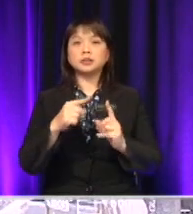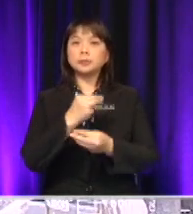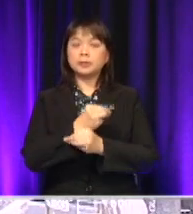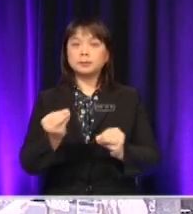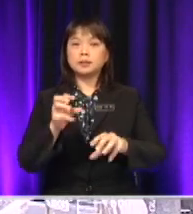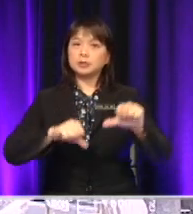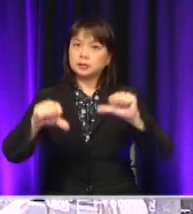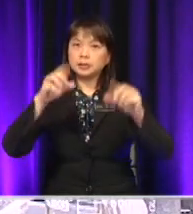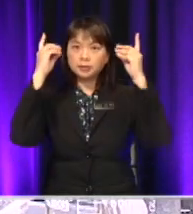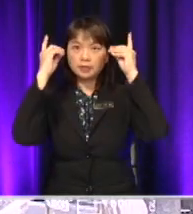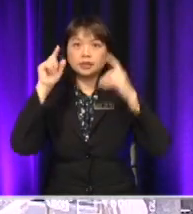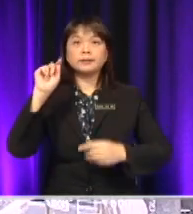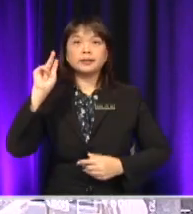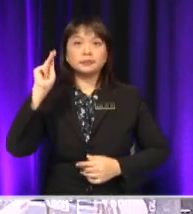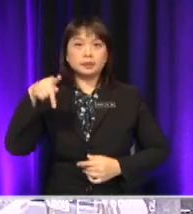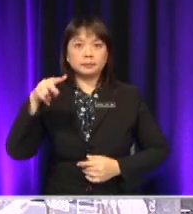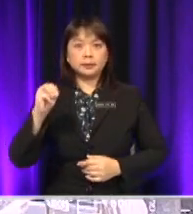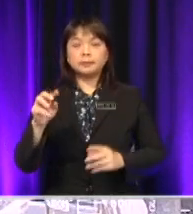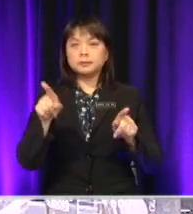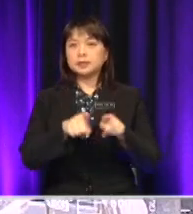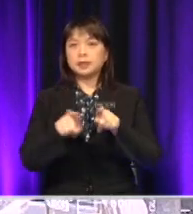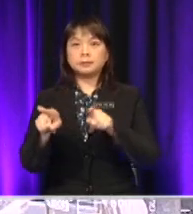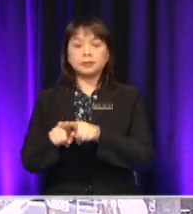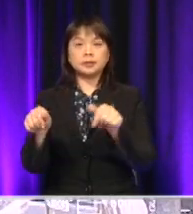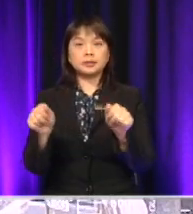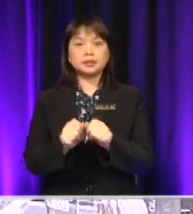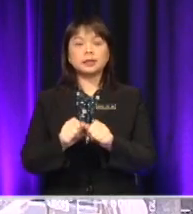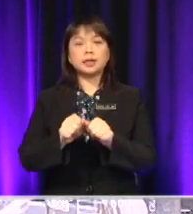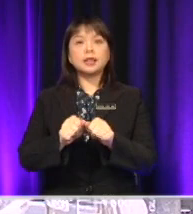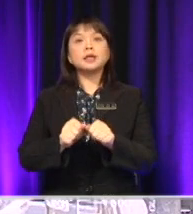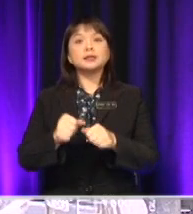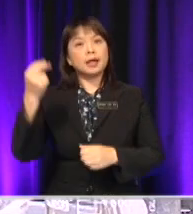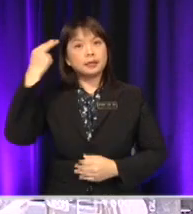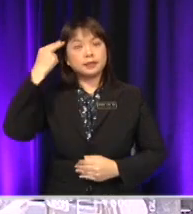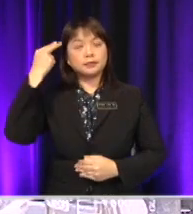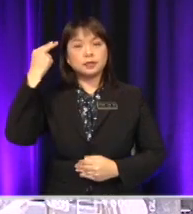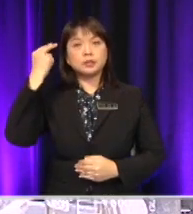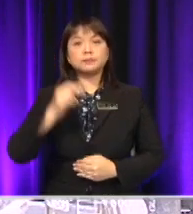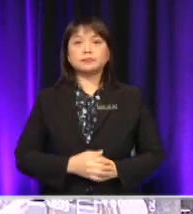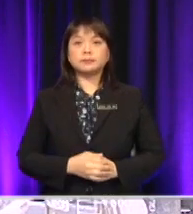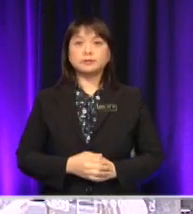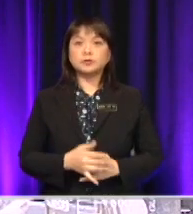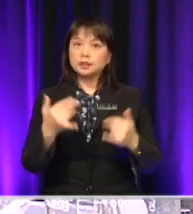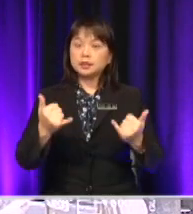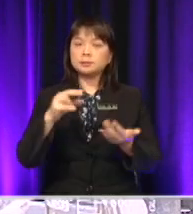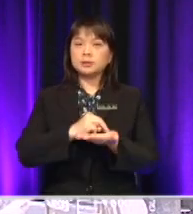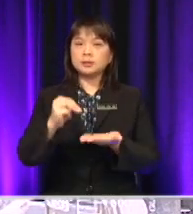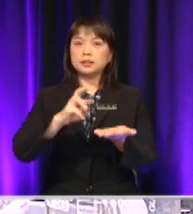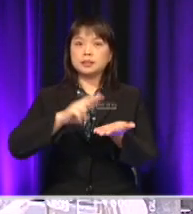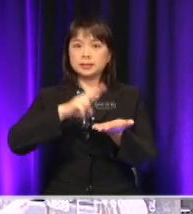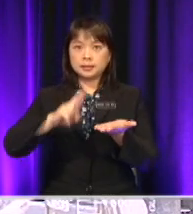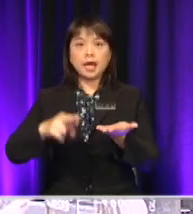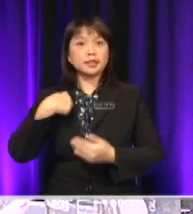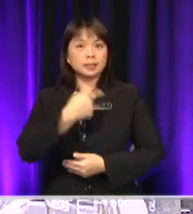TV KPM bersama saya Hanif Sean, dan hari ini kita sama-sama dalam slot menengah rendah. Dah boleh teka kan kita nak belajar apa